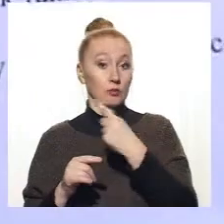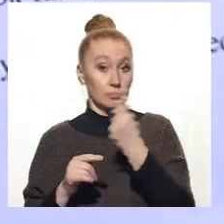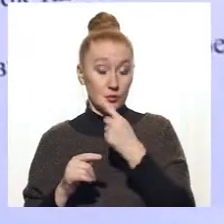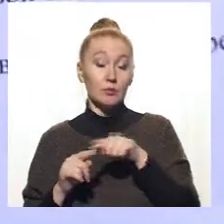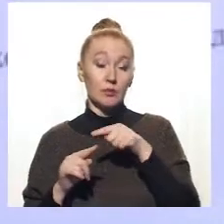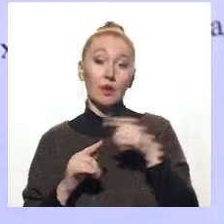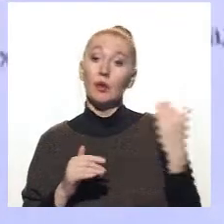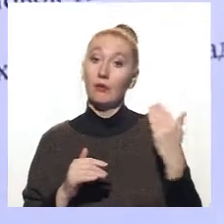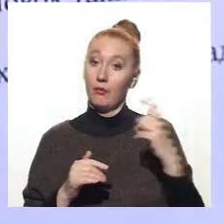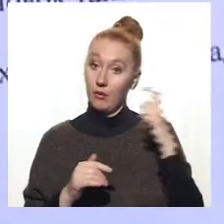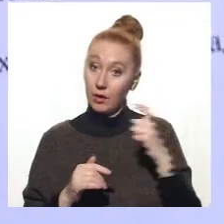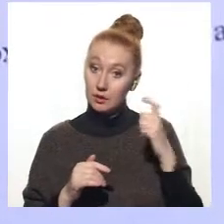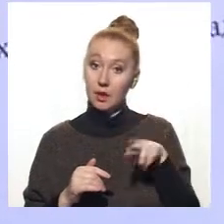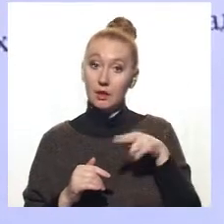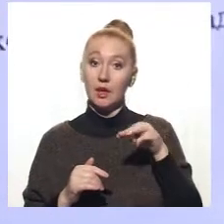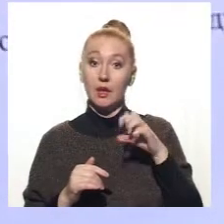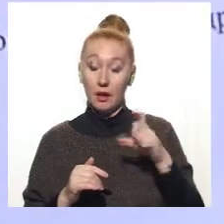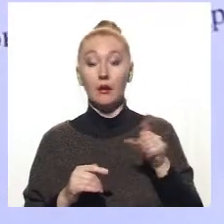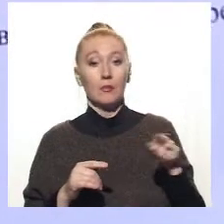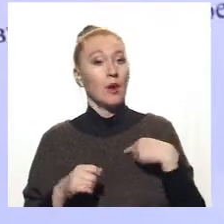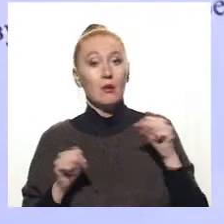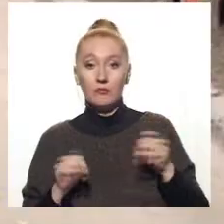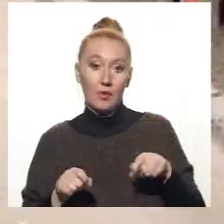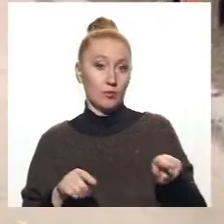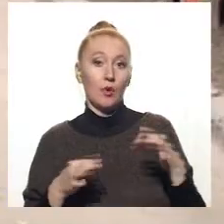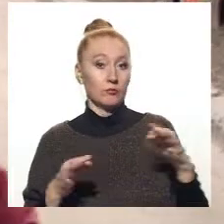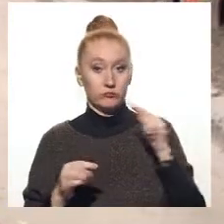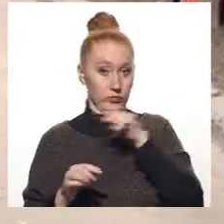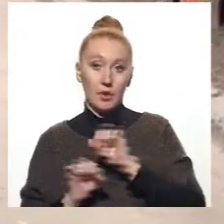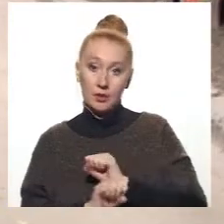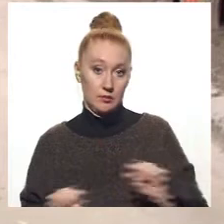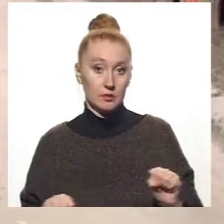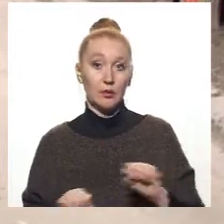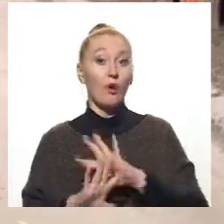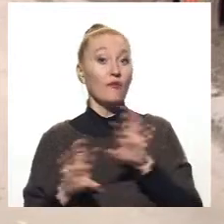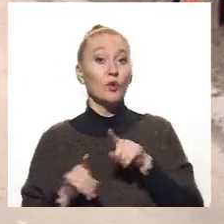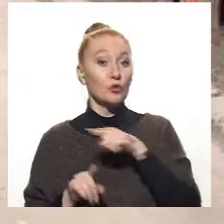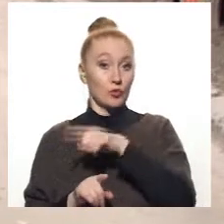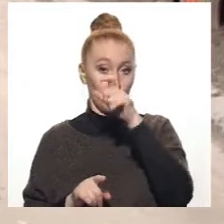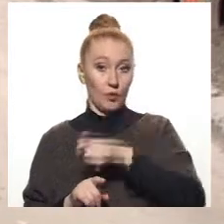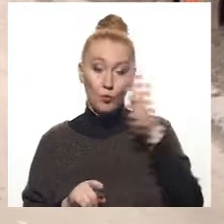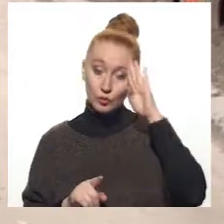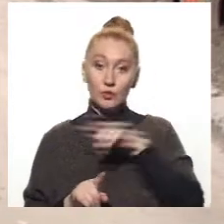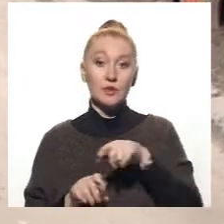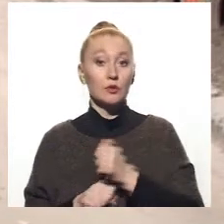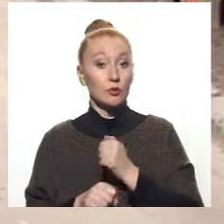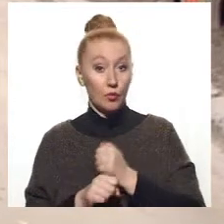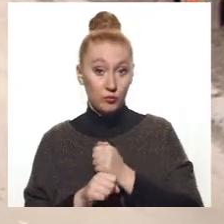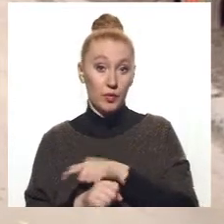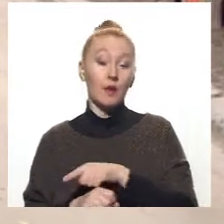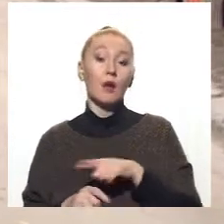це їхня приватна власність, і ми не маємо права їх обмежувати в доступі. Все, що було зроблено цим власникам квартири,